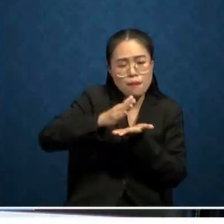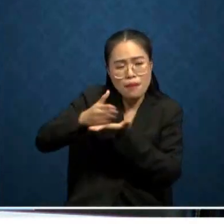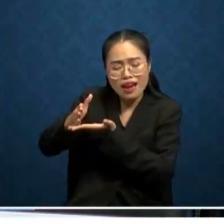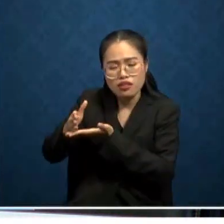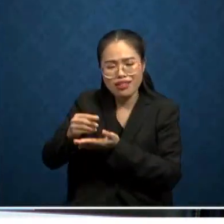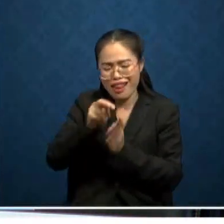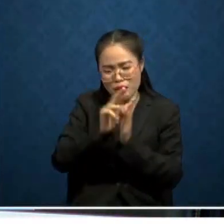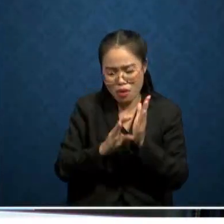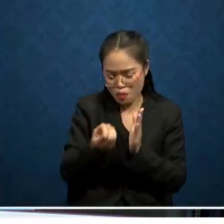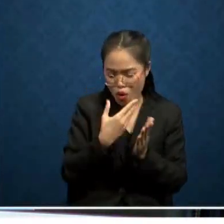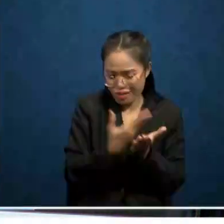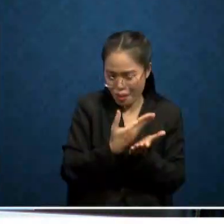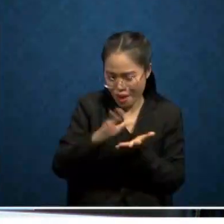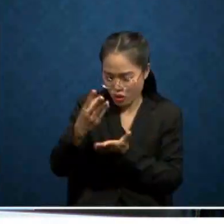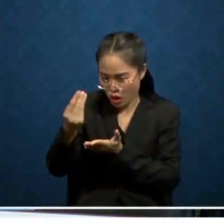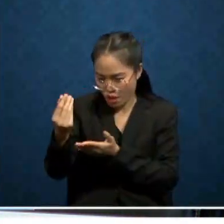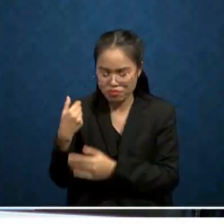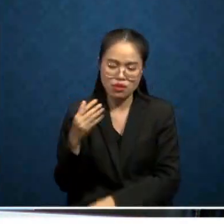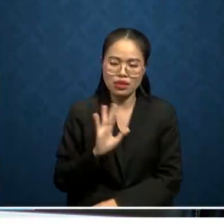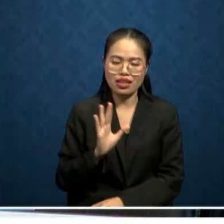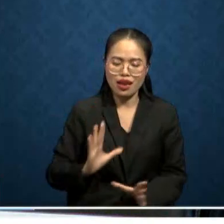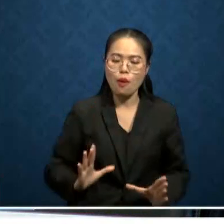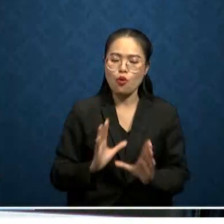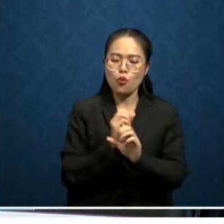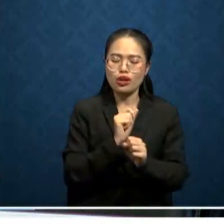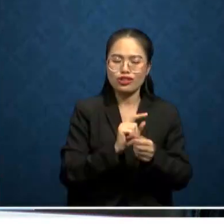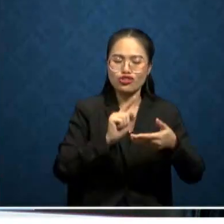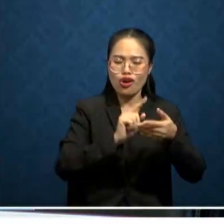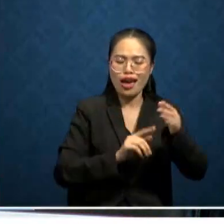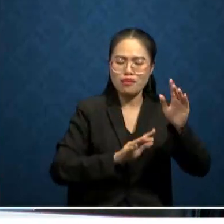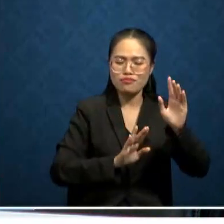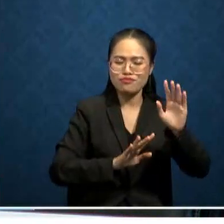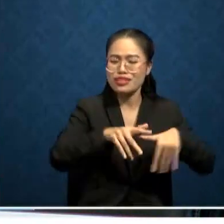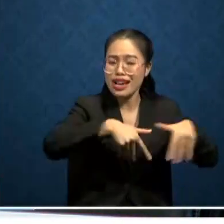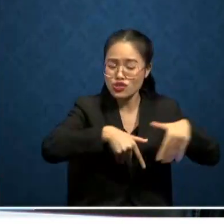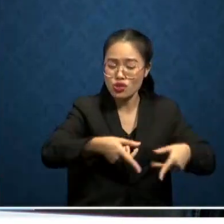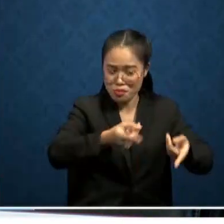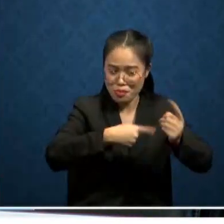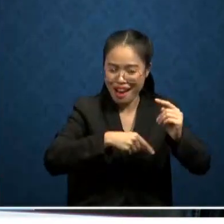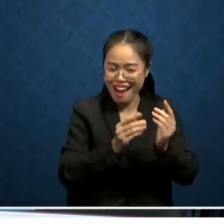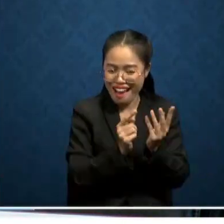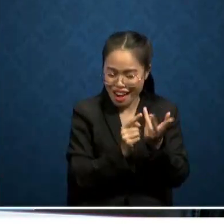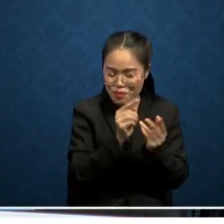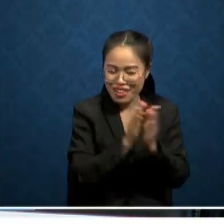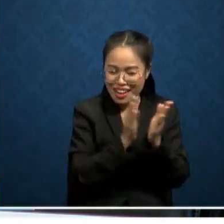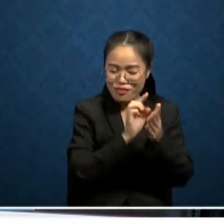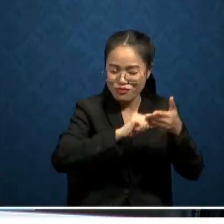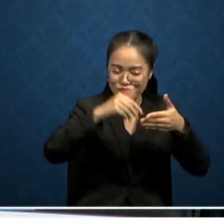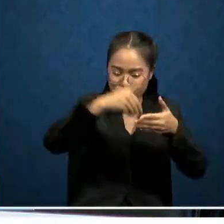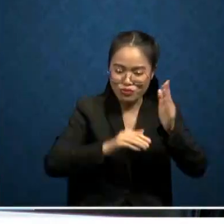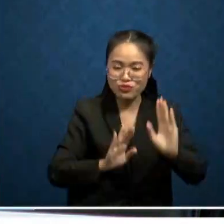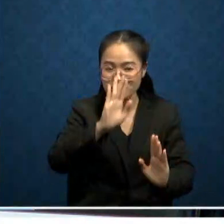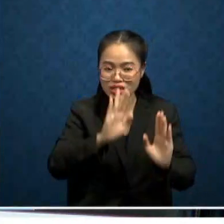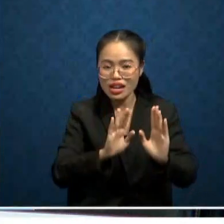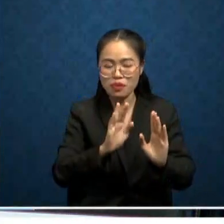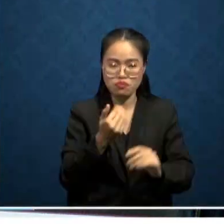เงินเท่าไหร่นะครับระเบียบบอกว่าทุกโครงการผ่านประชาคมแล้วก็ตามความต้องการของพื้นที่นะครับแต่ในละพื้นที่อาจจะมีการแบ่งสัดส่วน